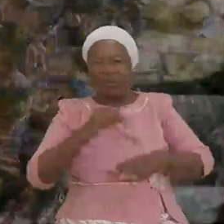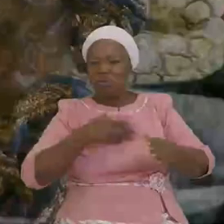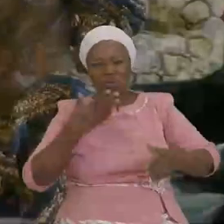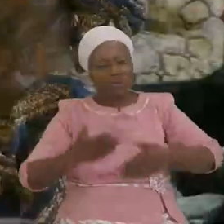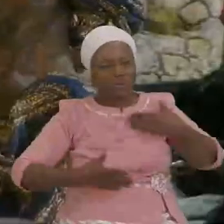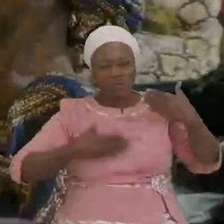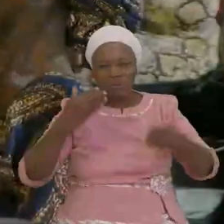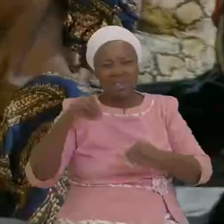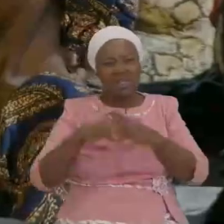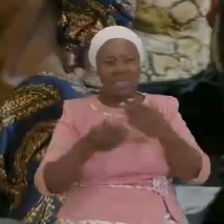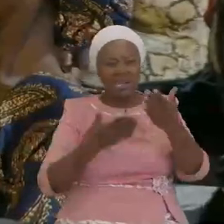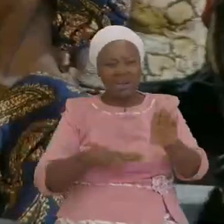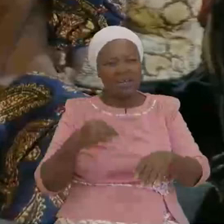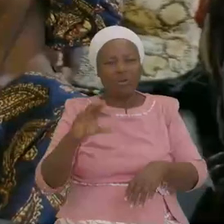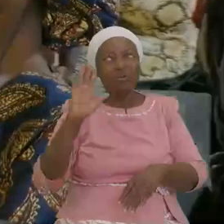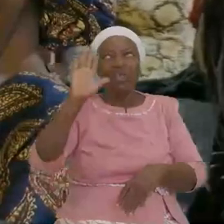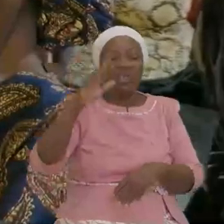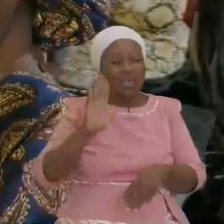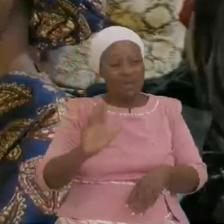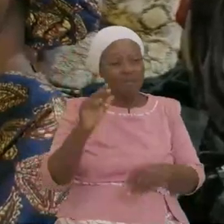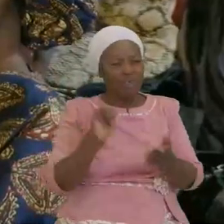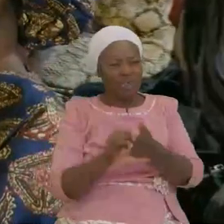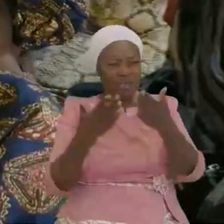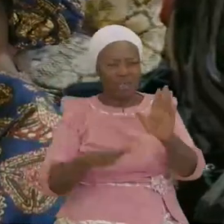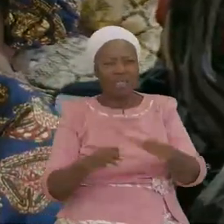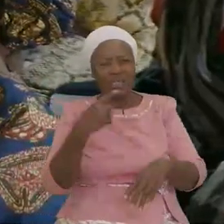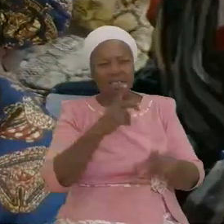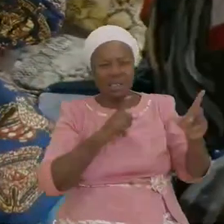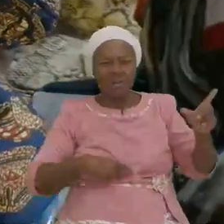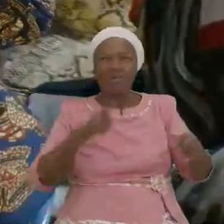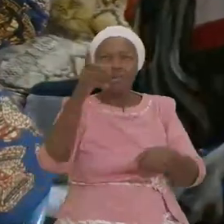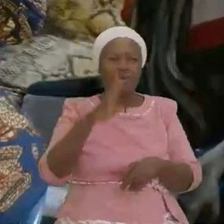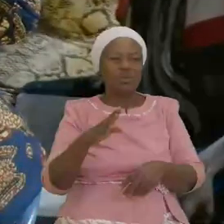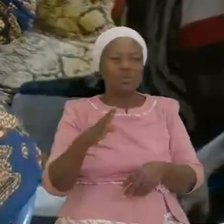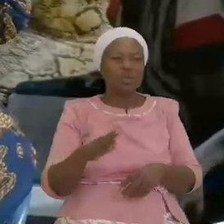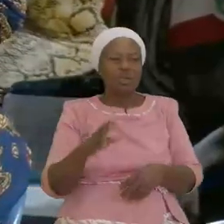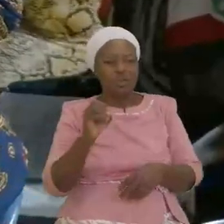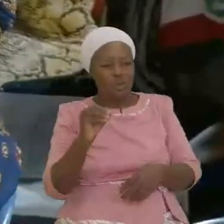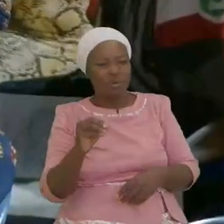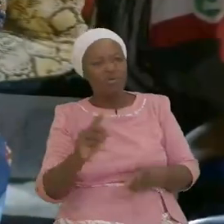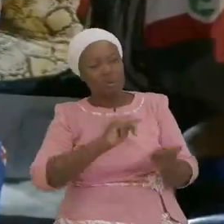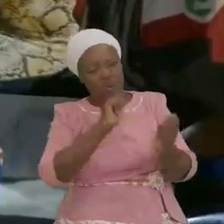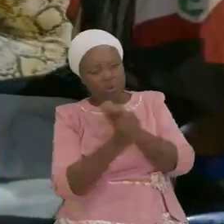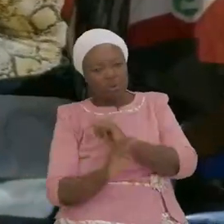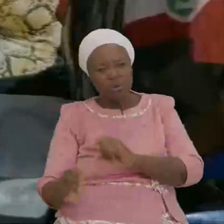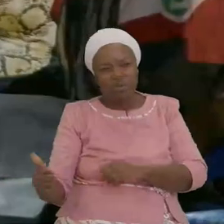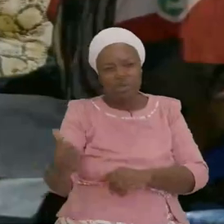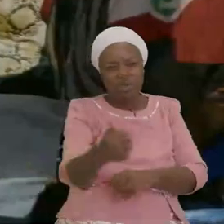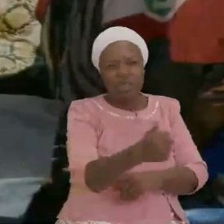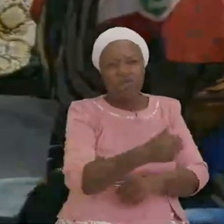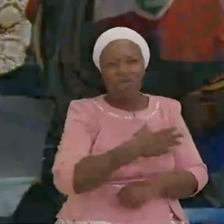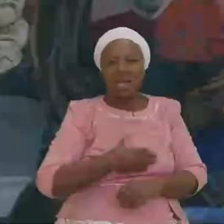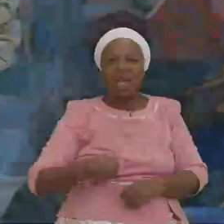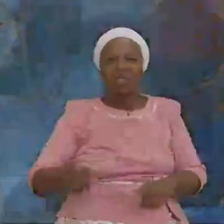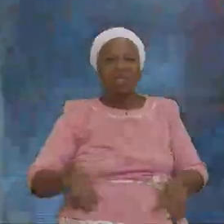Car je ne désire pas, je ne cherche pas, je ne veux pas, car je ne désire pas la mort